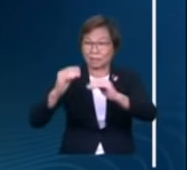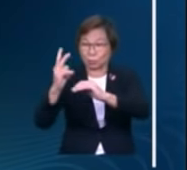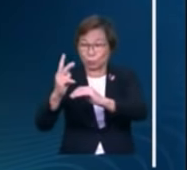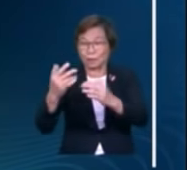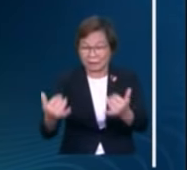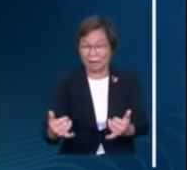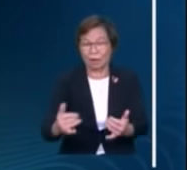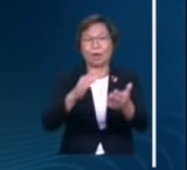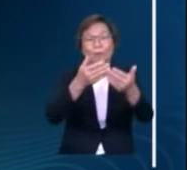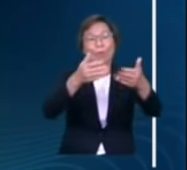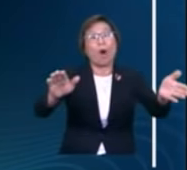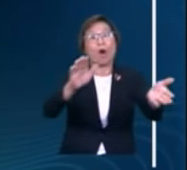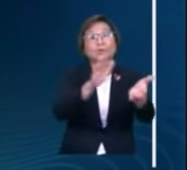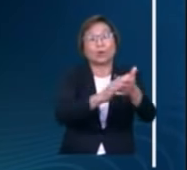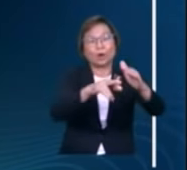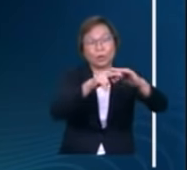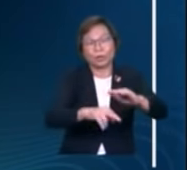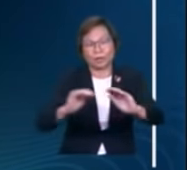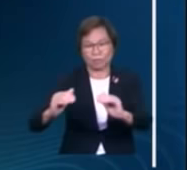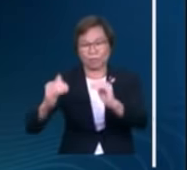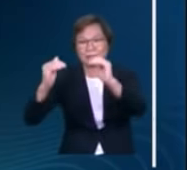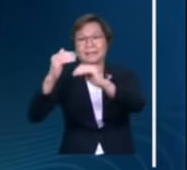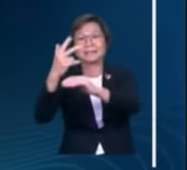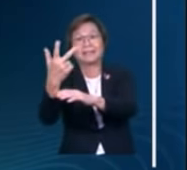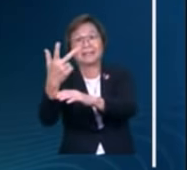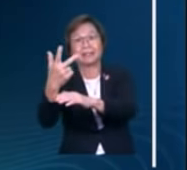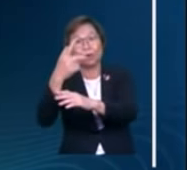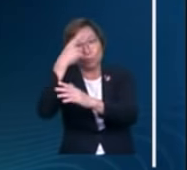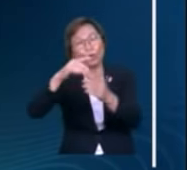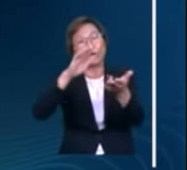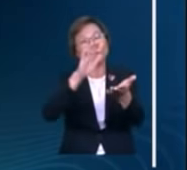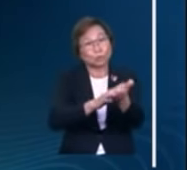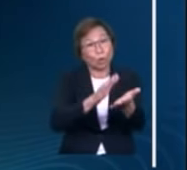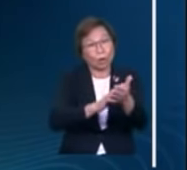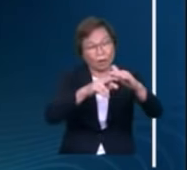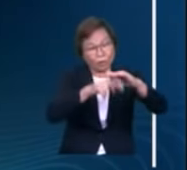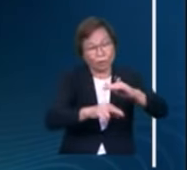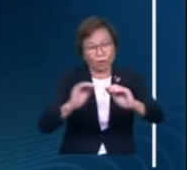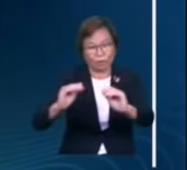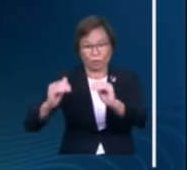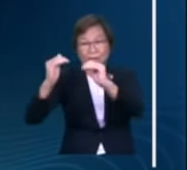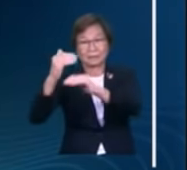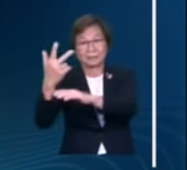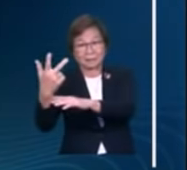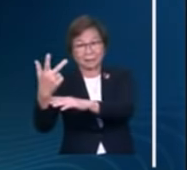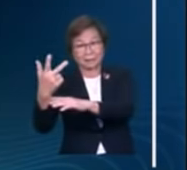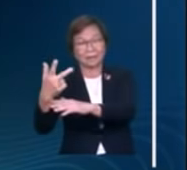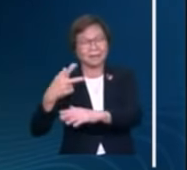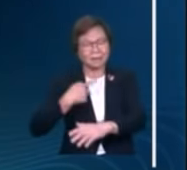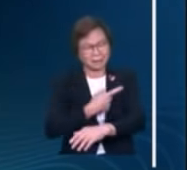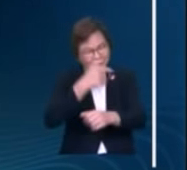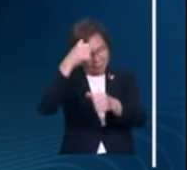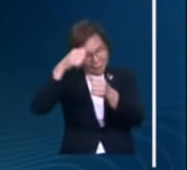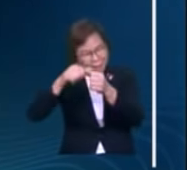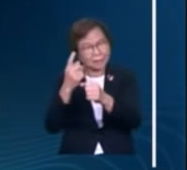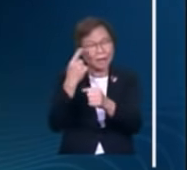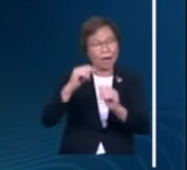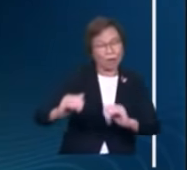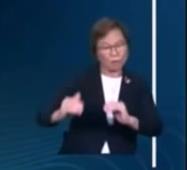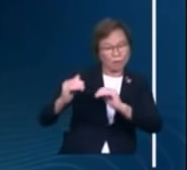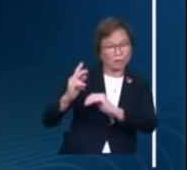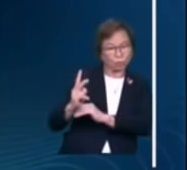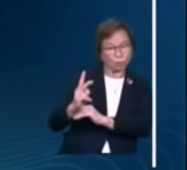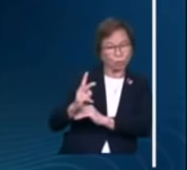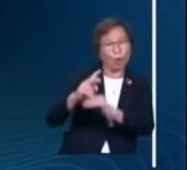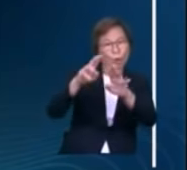pembukaan sekolah rendah Fasakh tiga untuk pembukaan sekolah rendah fasa tiga kalau kita ingat tadi di pasar